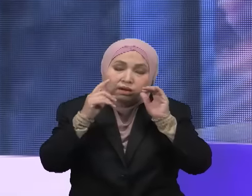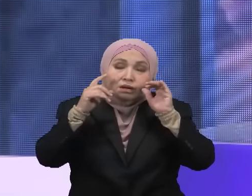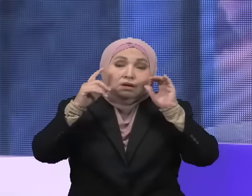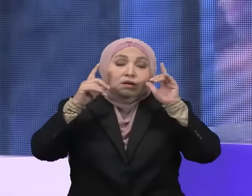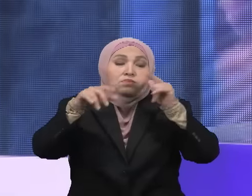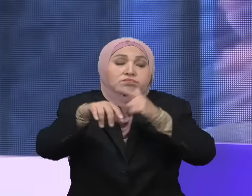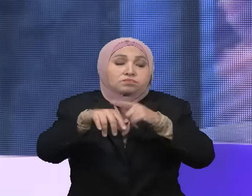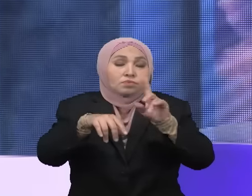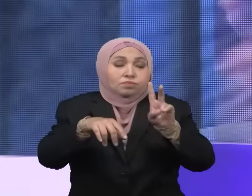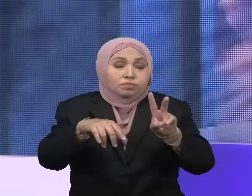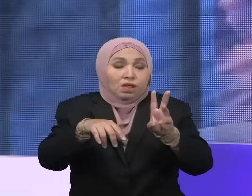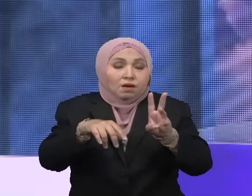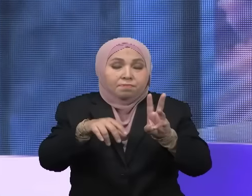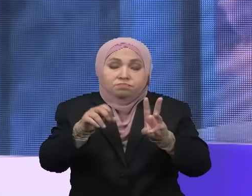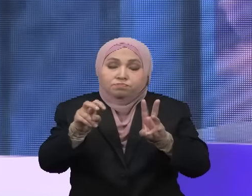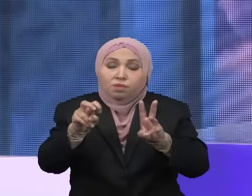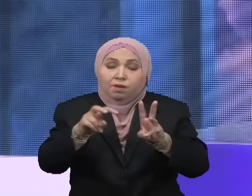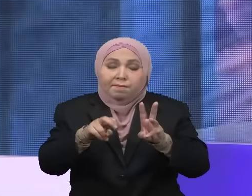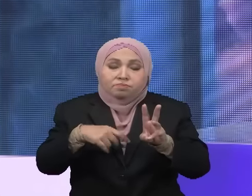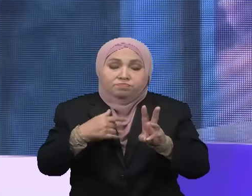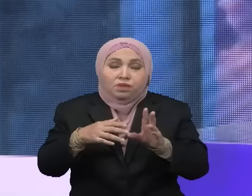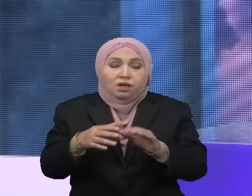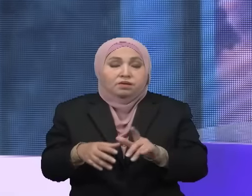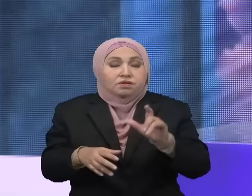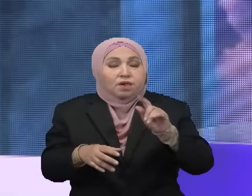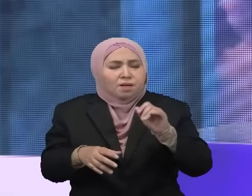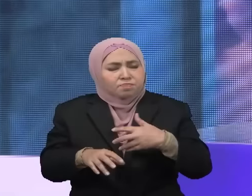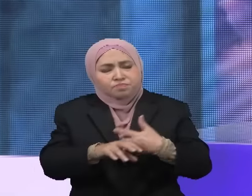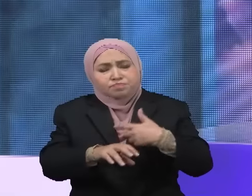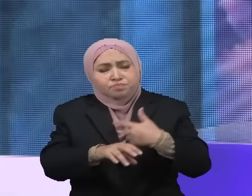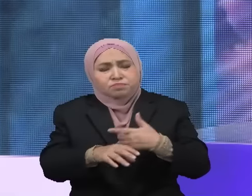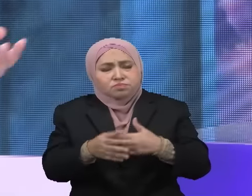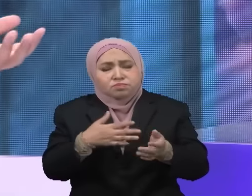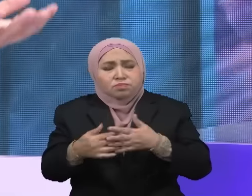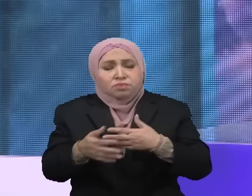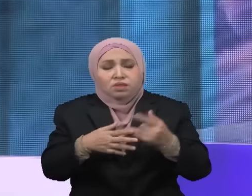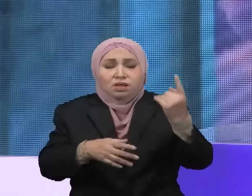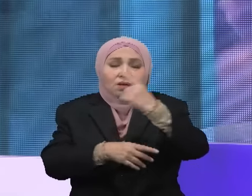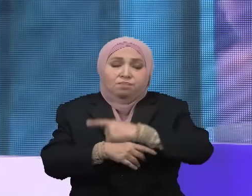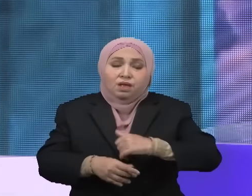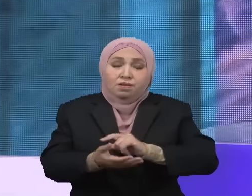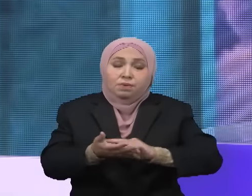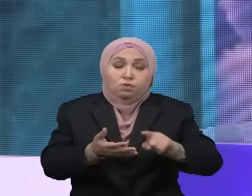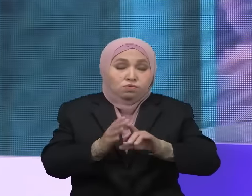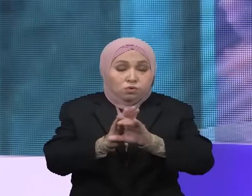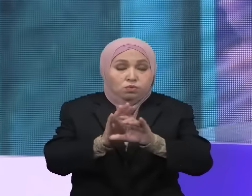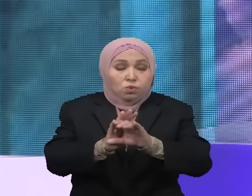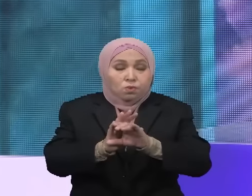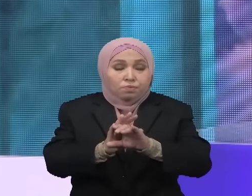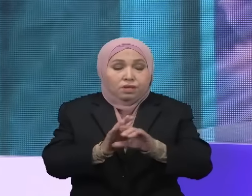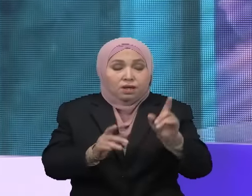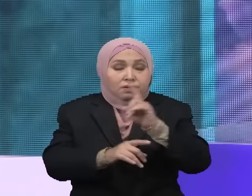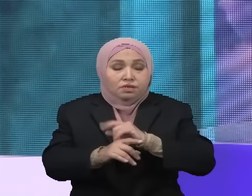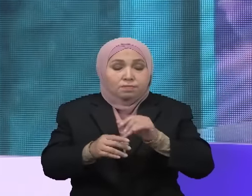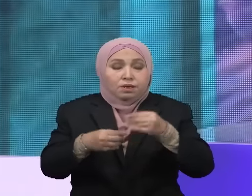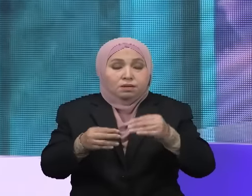pukul 6.20 tu kan. Dia rasa macam liat sangat. Dia rasa macam tak apalah. Hari Minggu contohnya. Ataupun hari ni